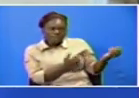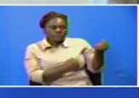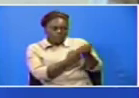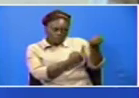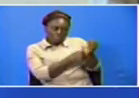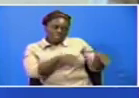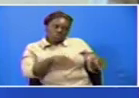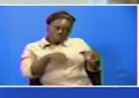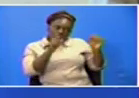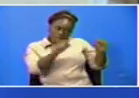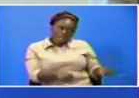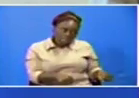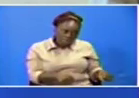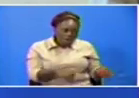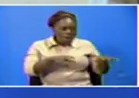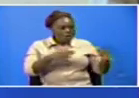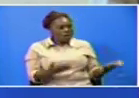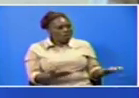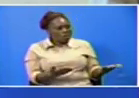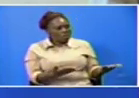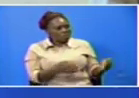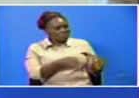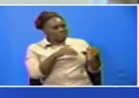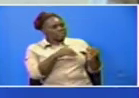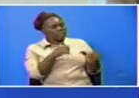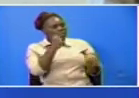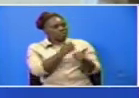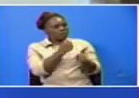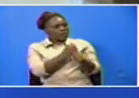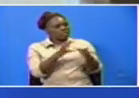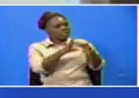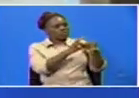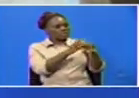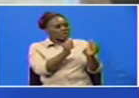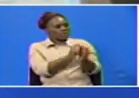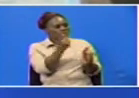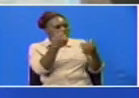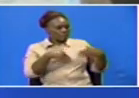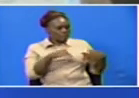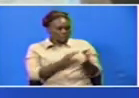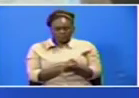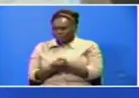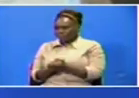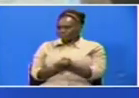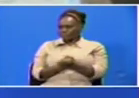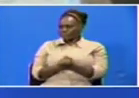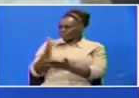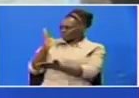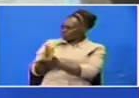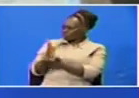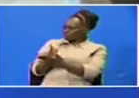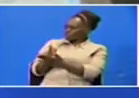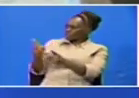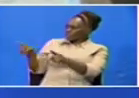kuwa kingojea na kuna tungojea labda ushirikiano zaidi na wanamuziki wa nchini. Yeah. Of course na vile